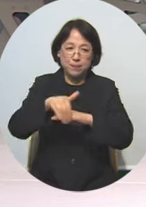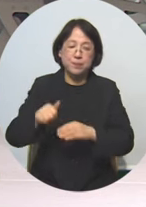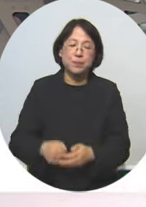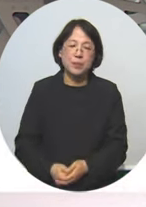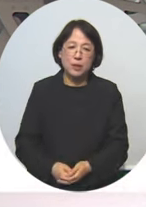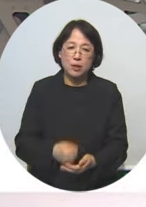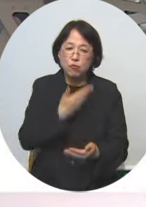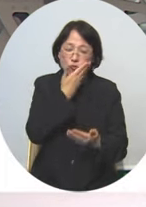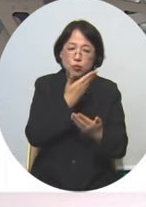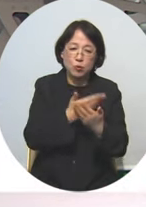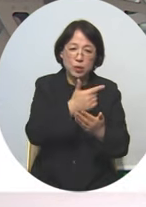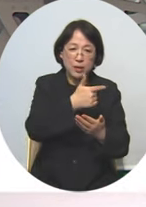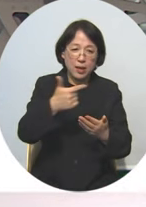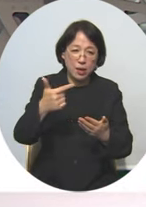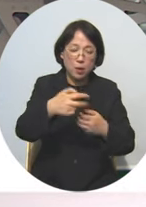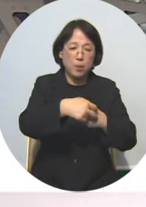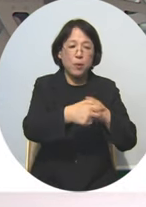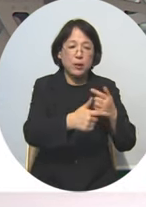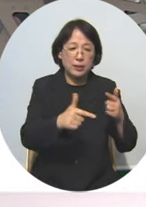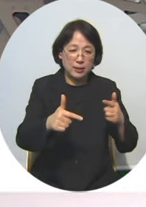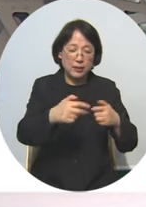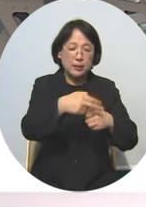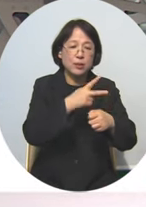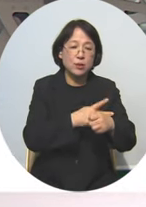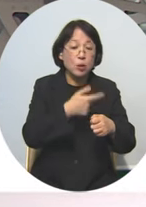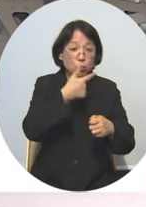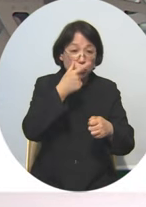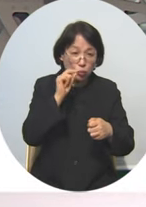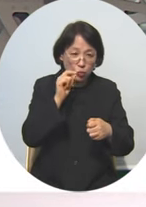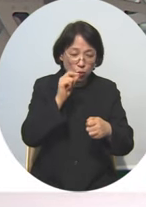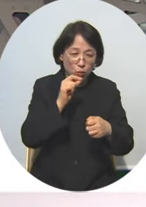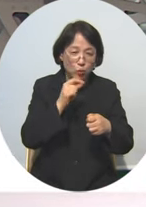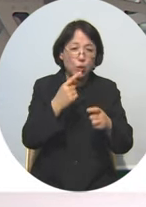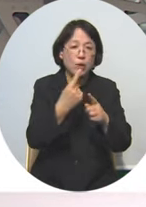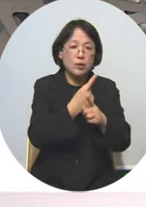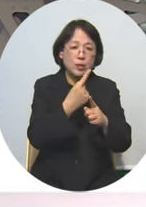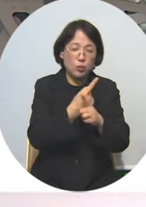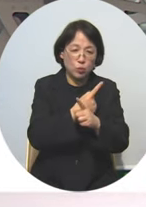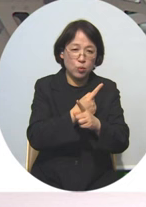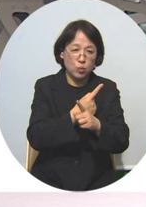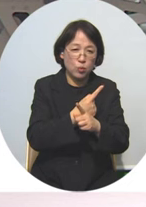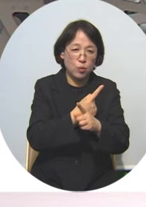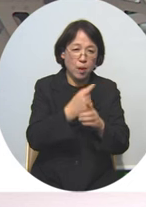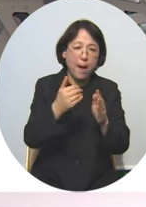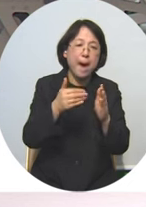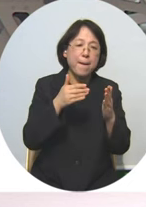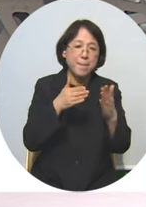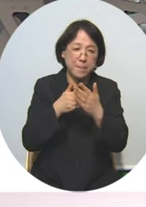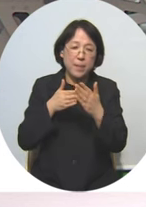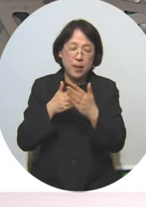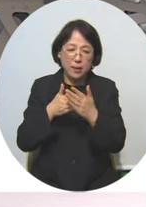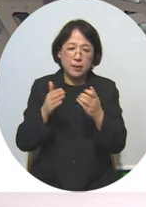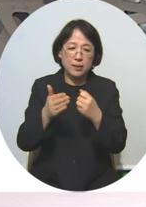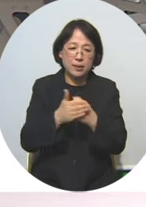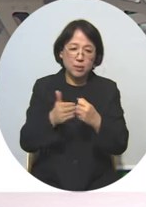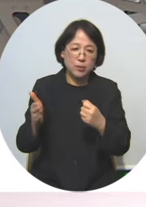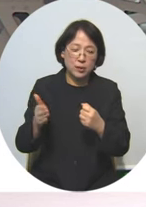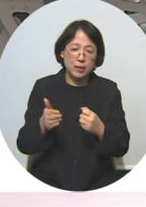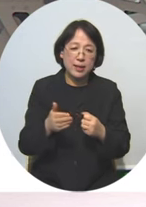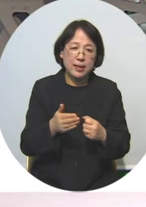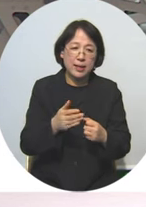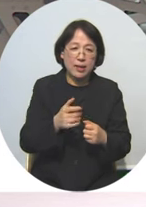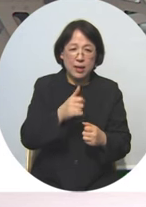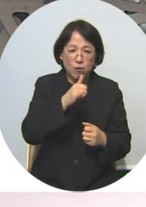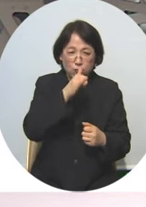주요 대형 병원들이 전공의 공백으로 진료 차질을 빚자 요즘 전문 병원을 찾는 환자들의 발길이 늘고 있습니다.